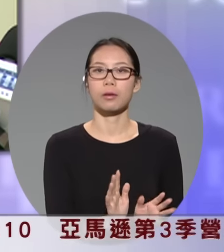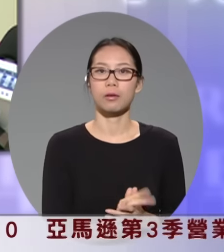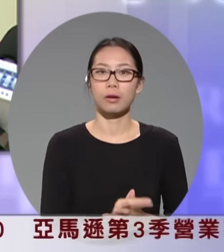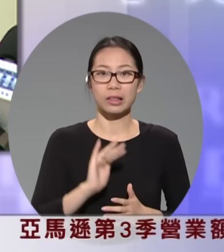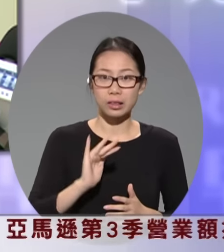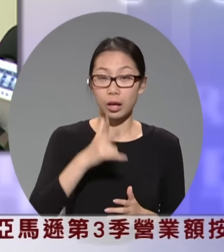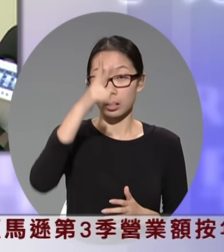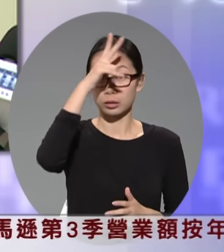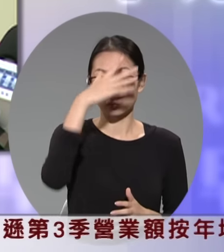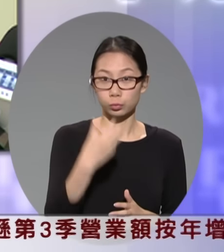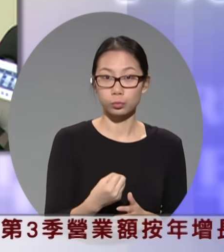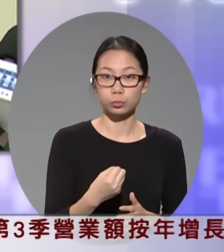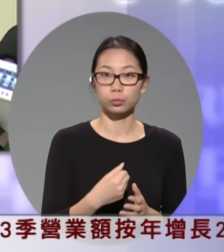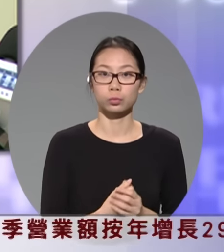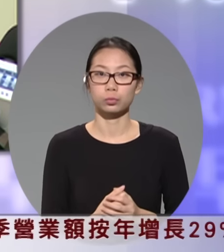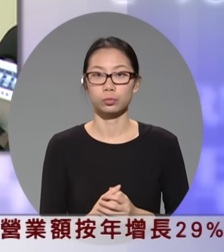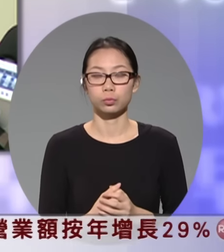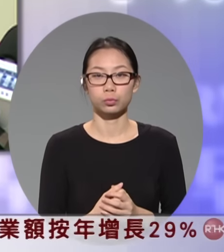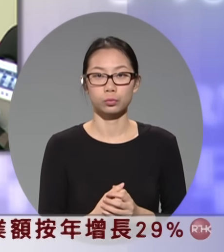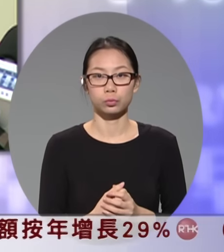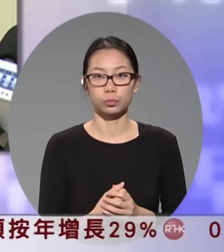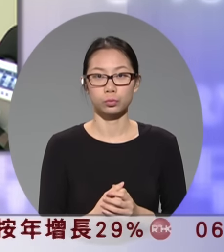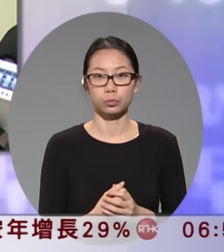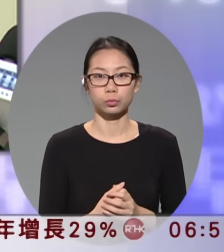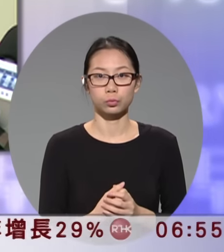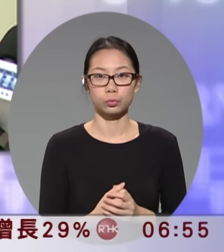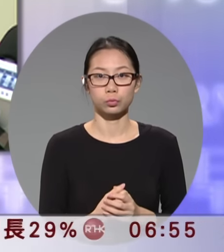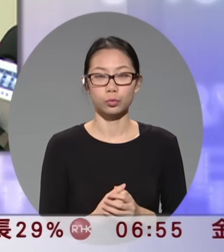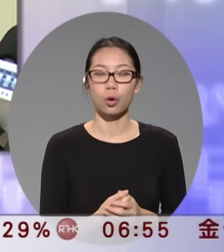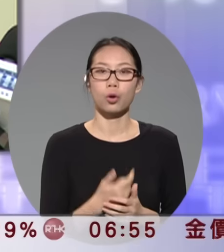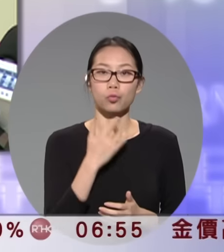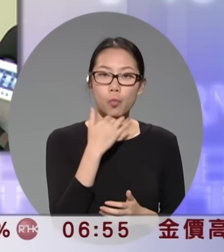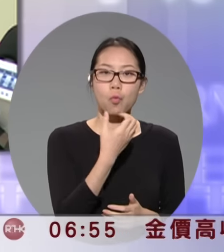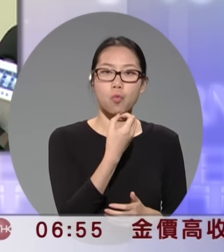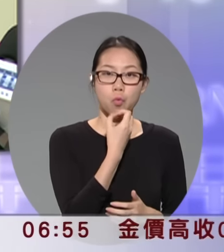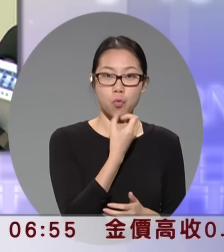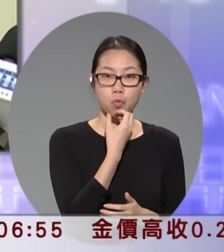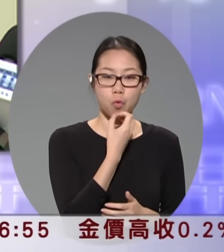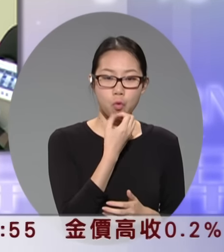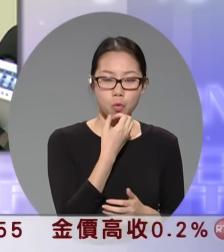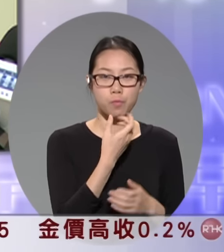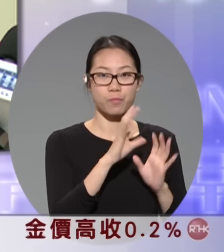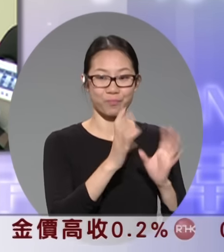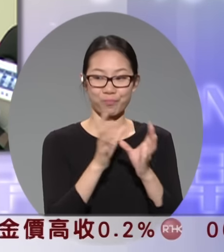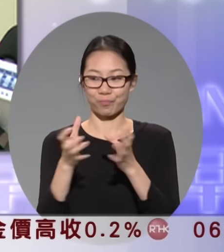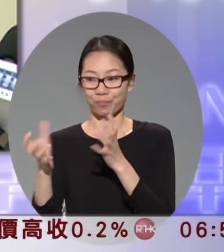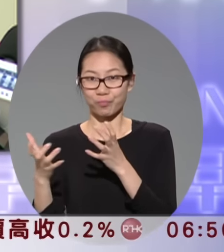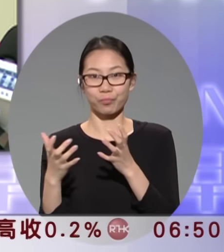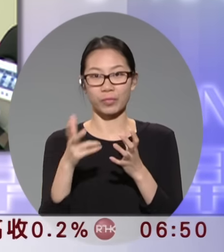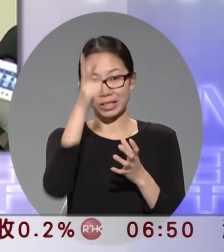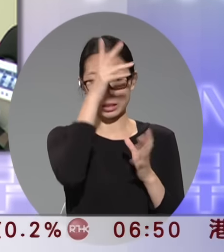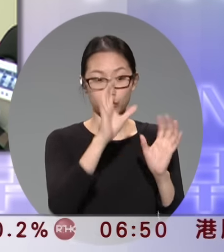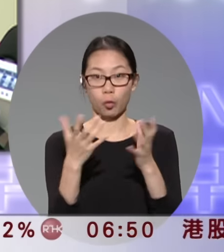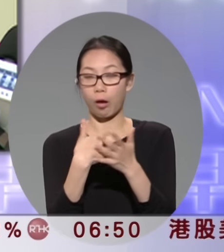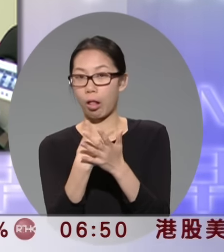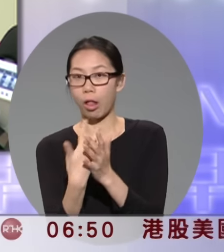個特首拿到香港那麼多個不同政黨的意見，做一